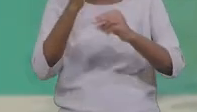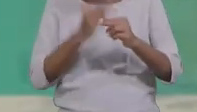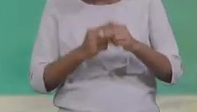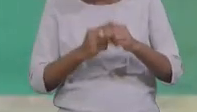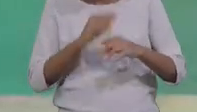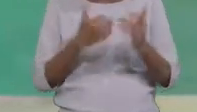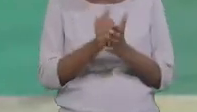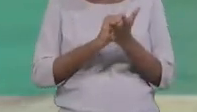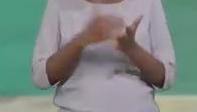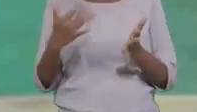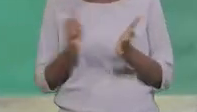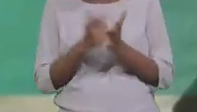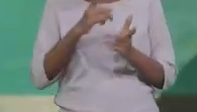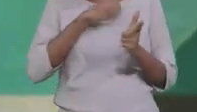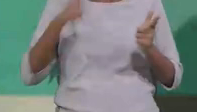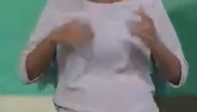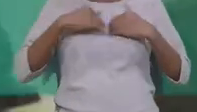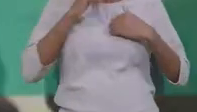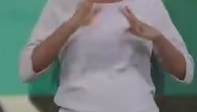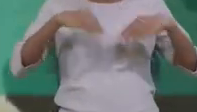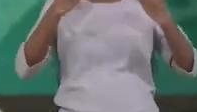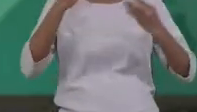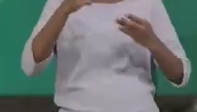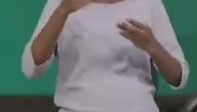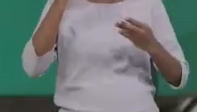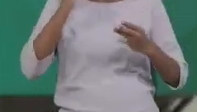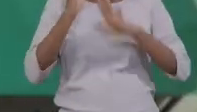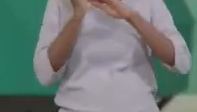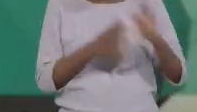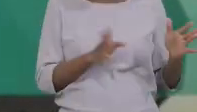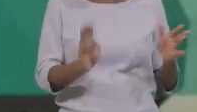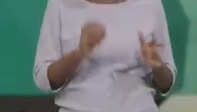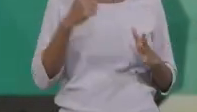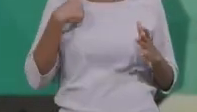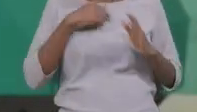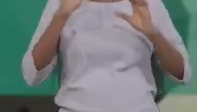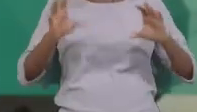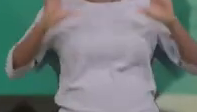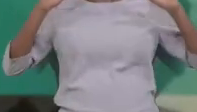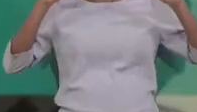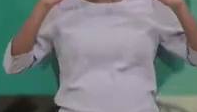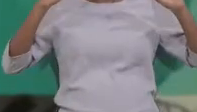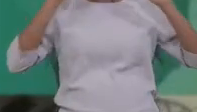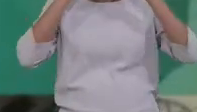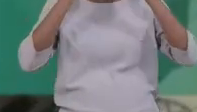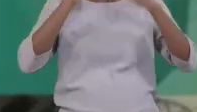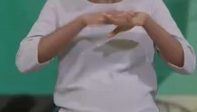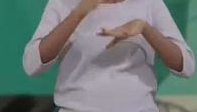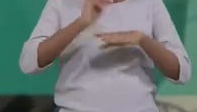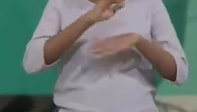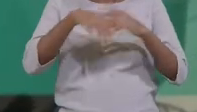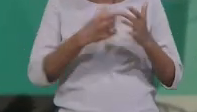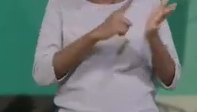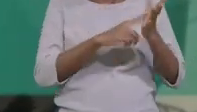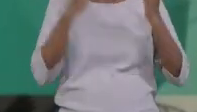de Jésus. Toutes ces choses que Dieu ne t'a pas données, tu les abandonnes. Et tu te concentrais peut-être